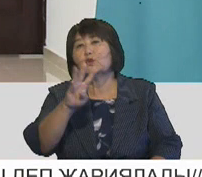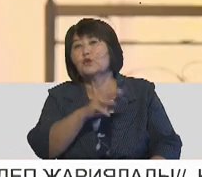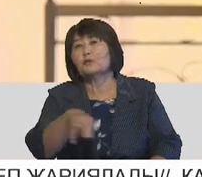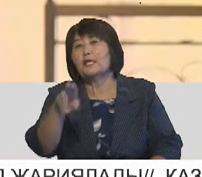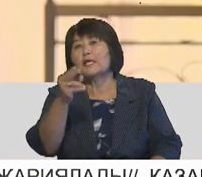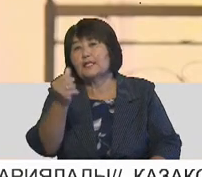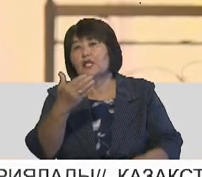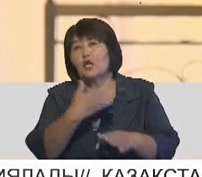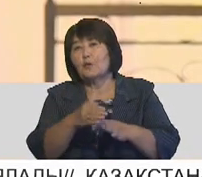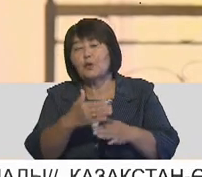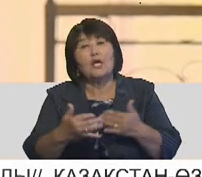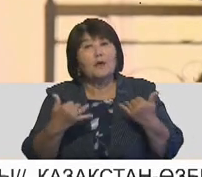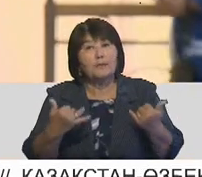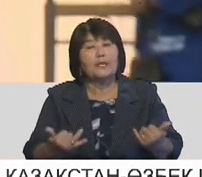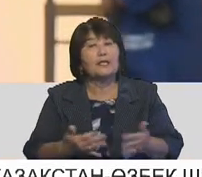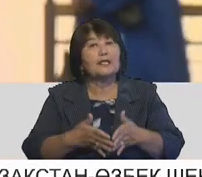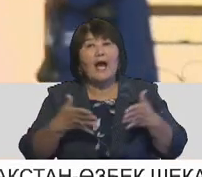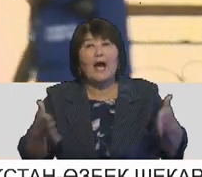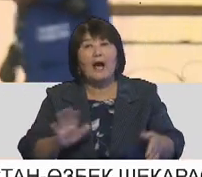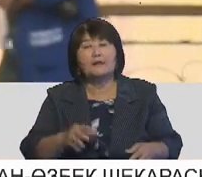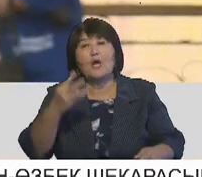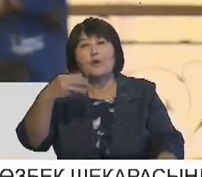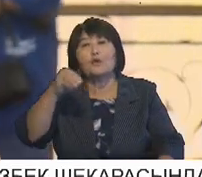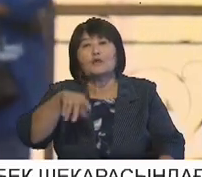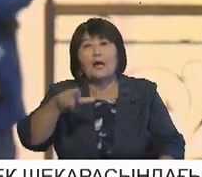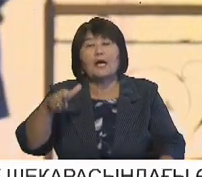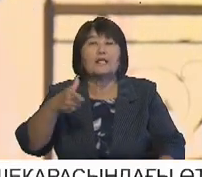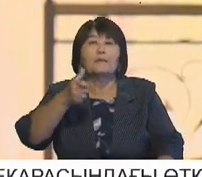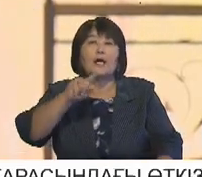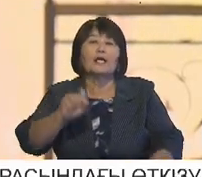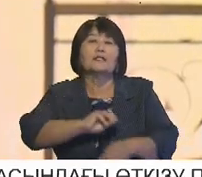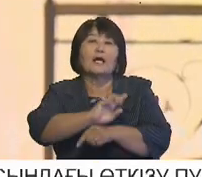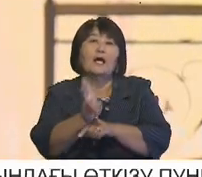бөлінді. Биылдан аспай 30 мың адам көгілдір газға қолданатын болады.